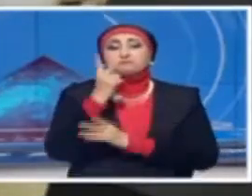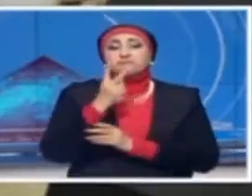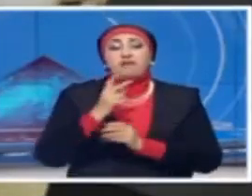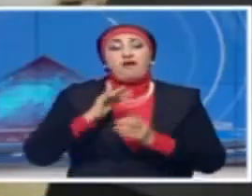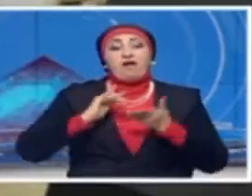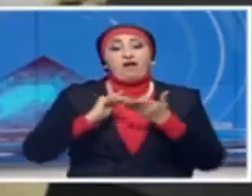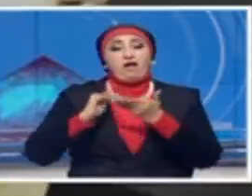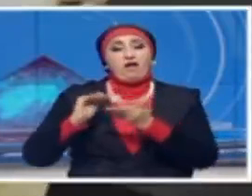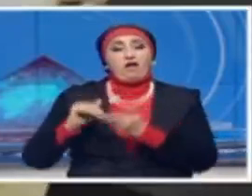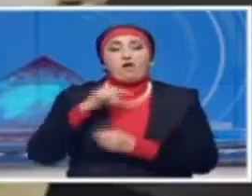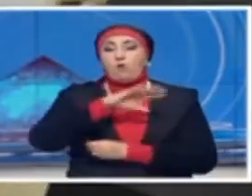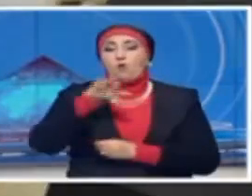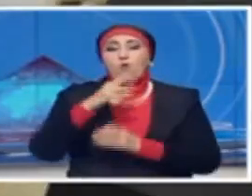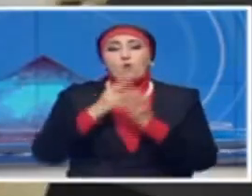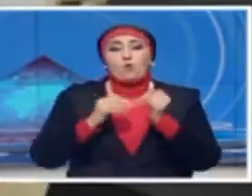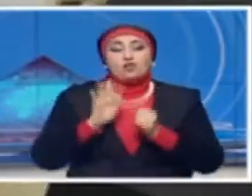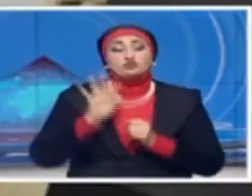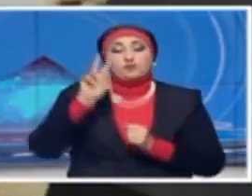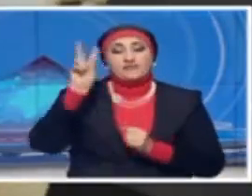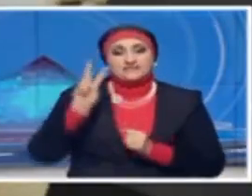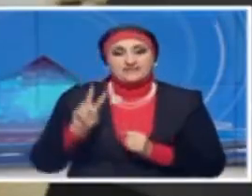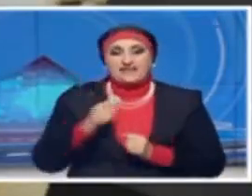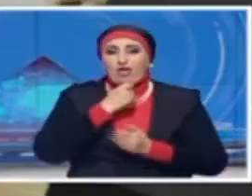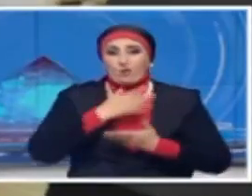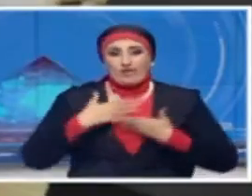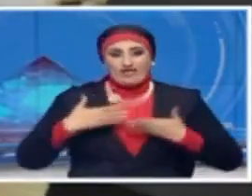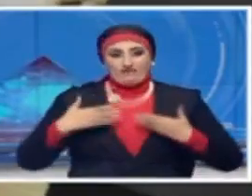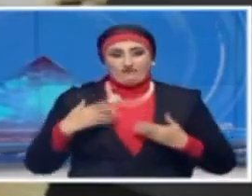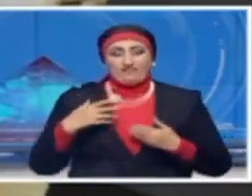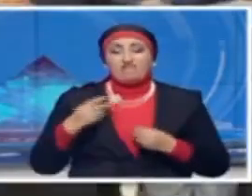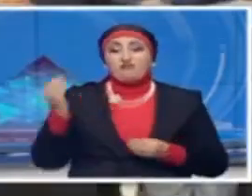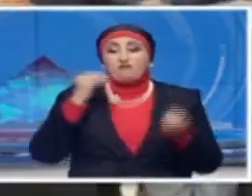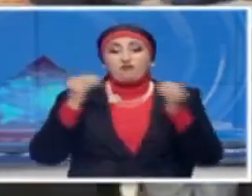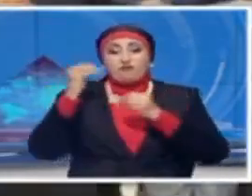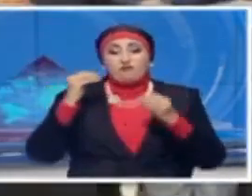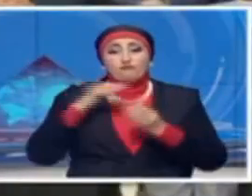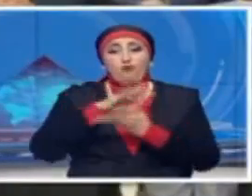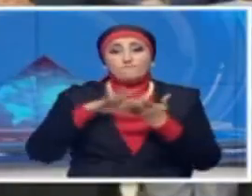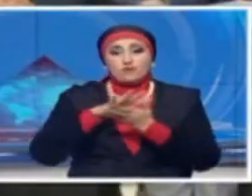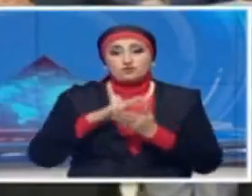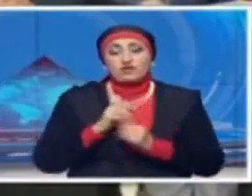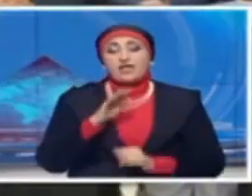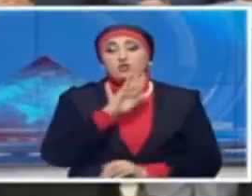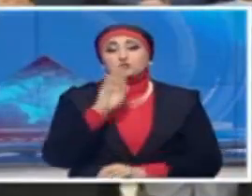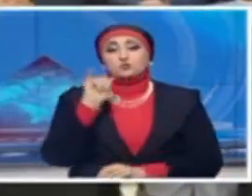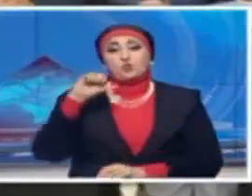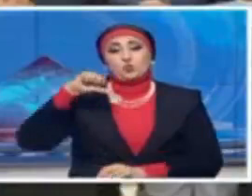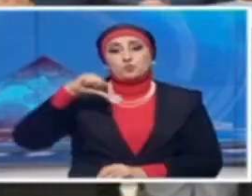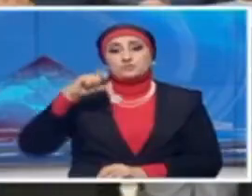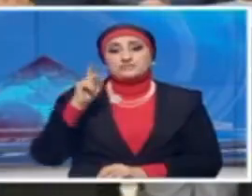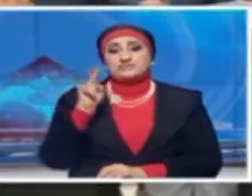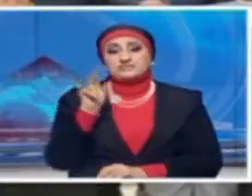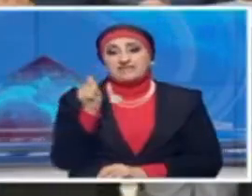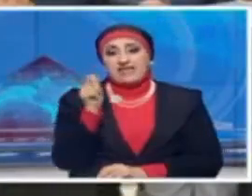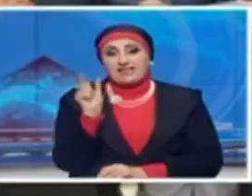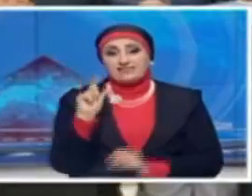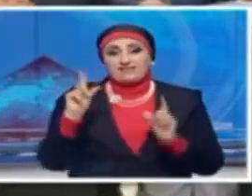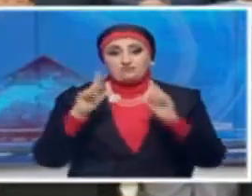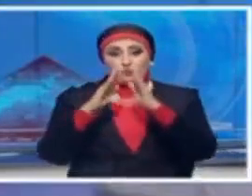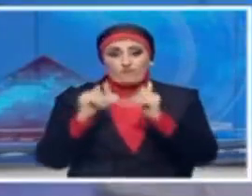دعما لأبناء المحافظة وتخفيفا من الأعباء عليهم. سوزان مصطفى، التلفزيون